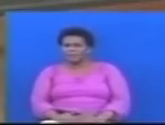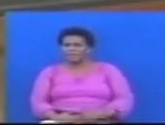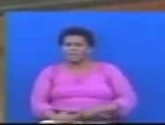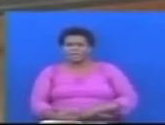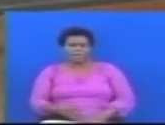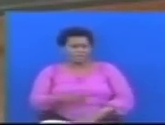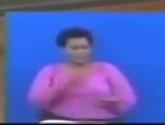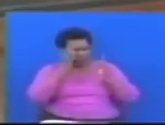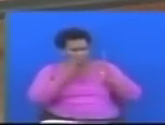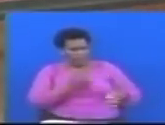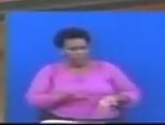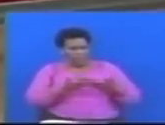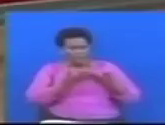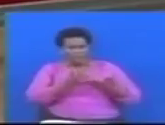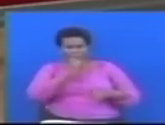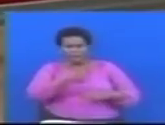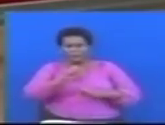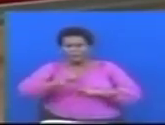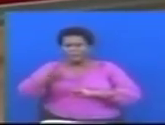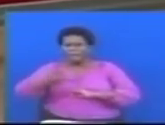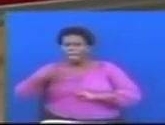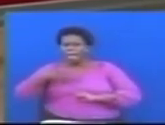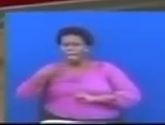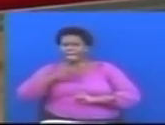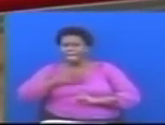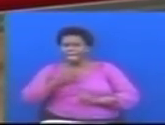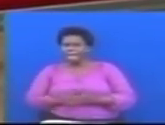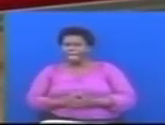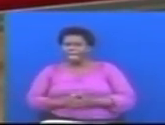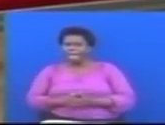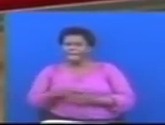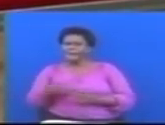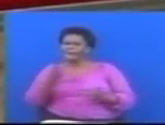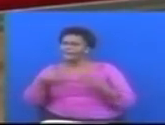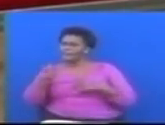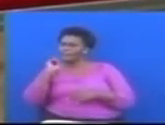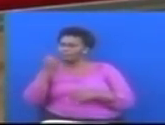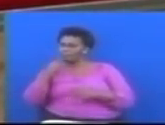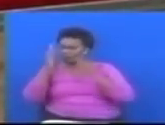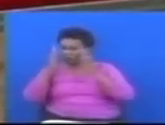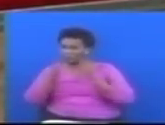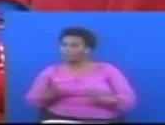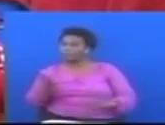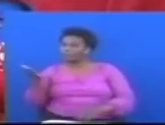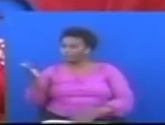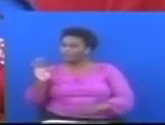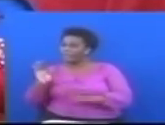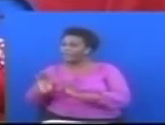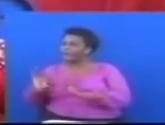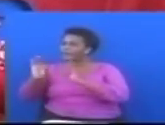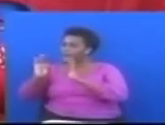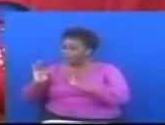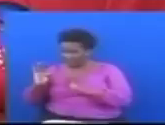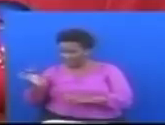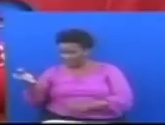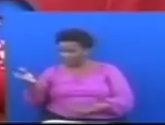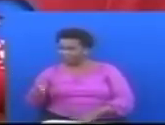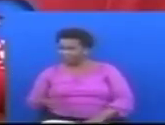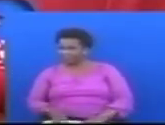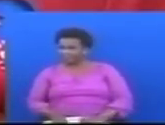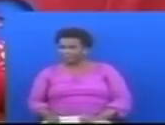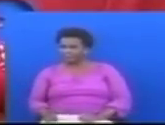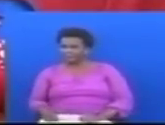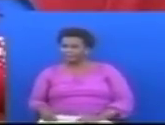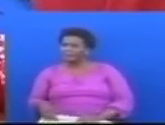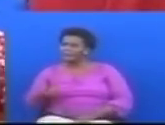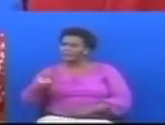Mheshimiwa Naibu Spika, kwa niaba ya Waziri wa Ujenzi, Uchukuzi na Mawasiliano, ninapenda kujibu swali la nyongeza la Mheshimiwa Neema Mgaya kama ifuatavyo. Kwanza nimpongeze sana Mheshimiwa mbunge